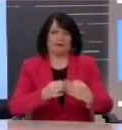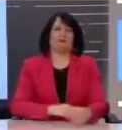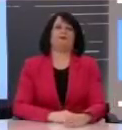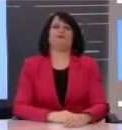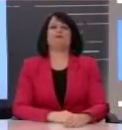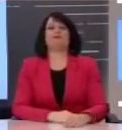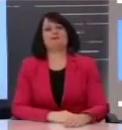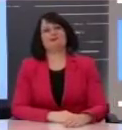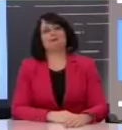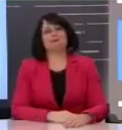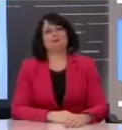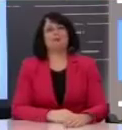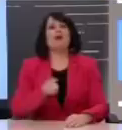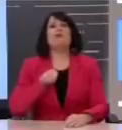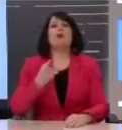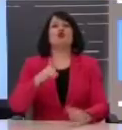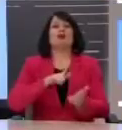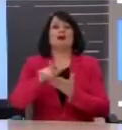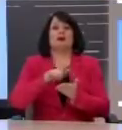Το σύνολο των αεροσκαφών τώρα,